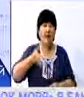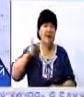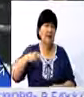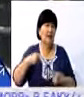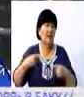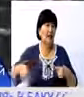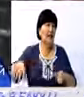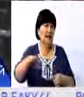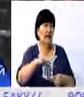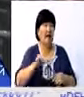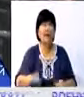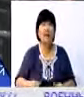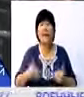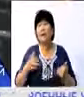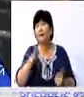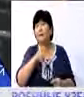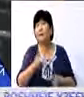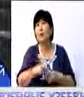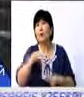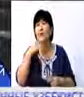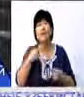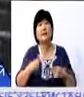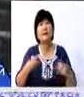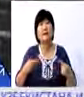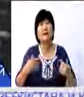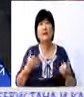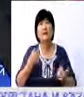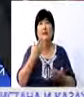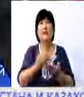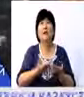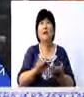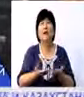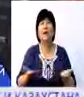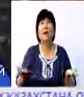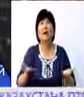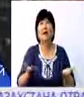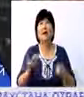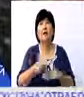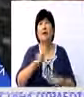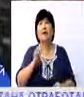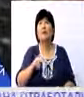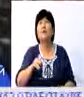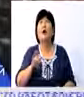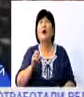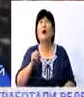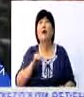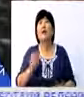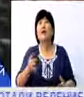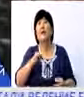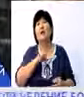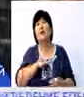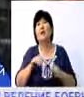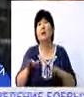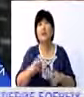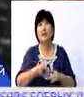регионов страны. В данное время очень много есть кибератак, и мы сейчас показываем, как именно происходят кибератаки, именно какие методы используются в